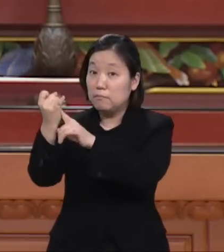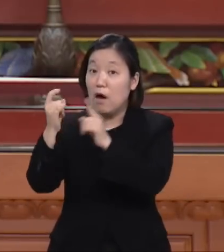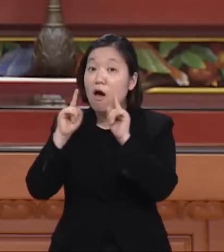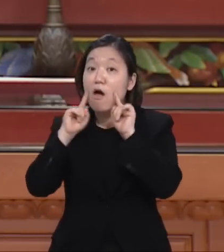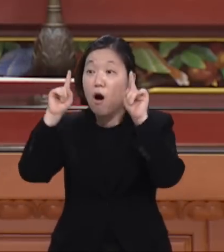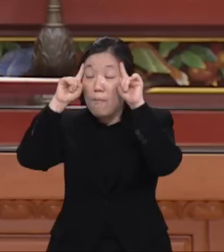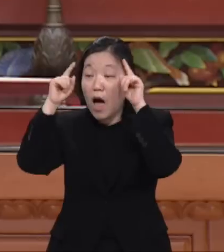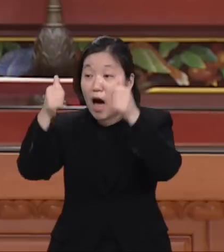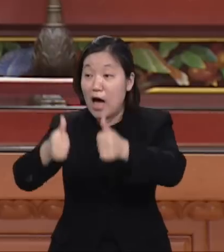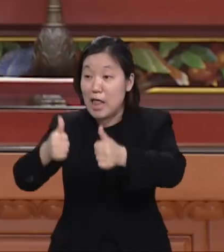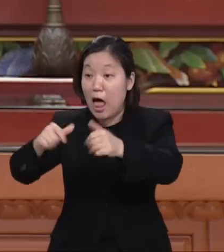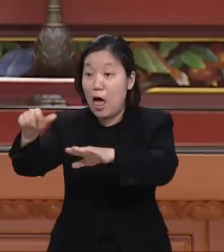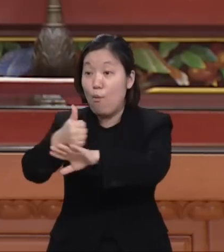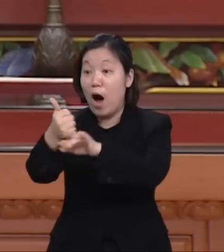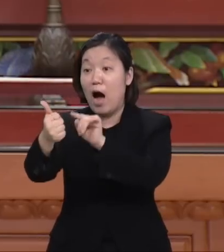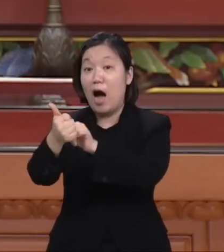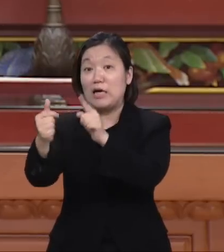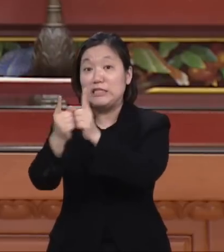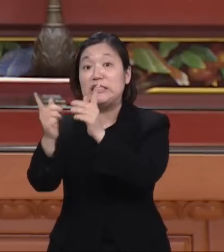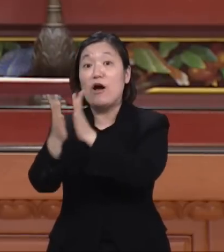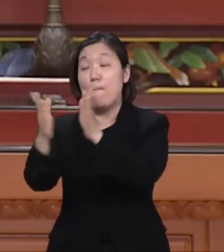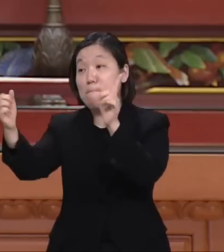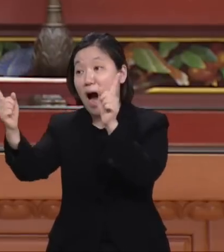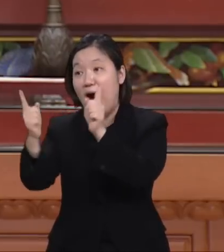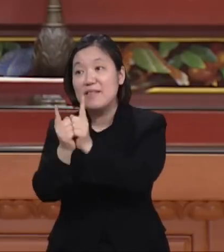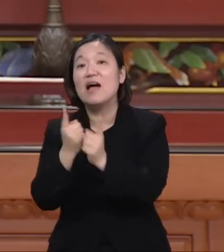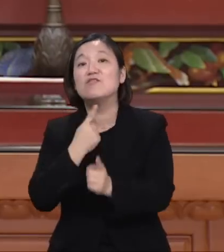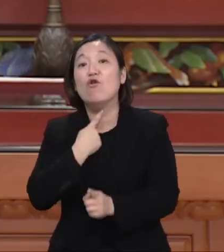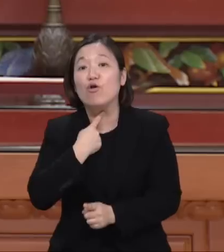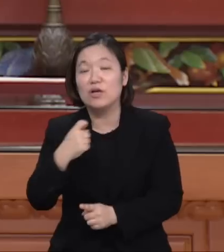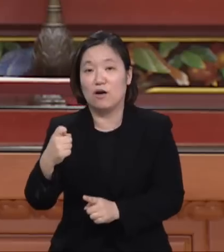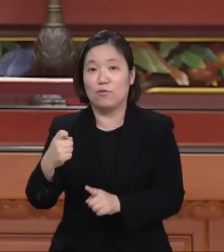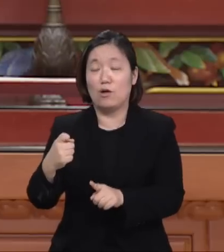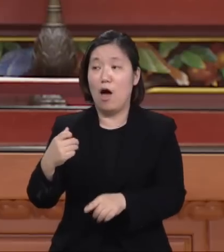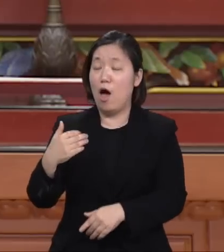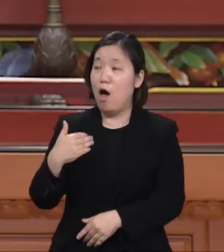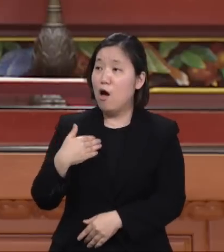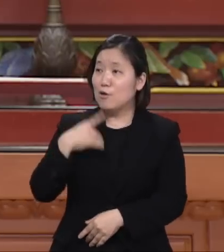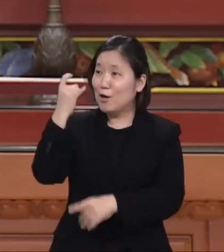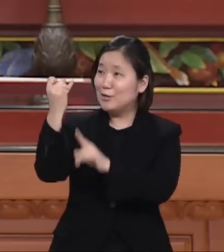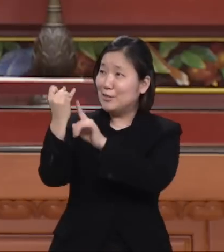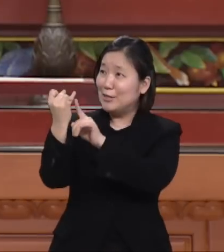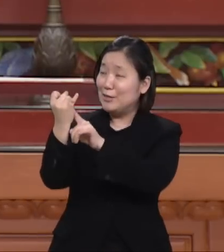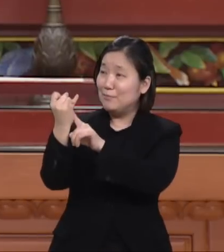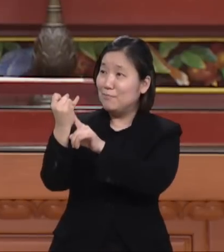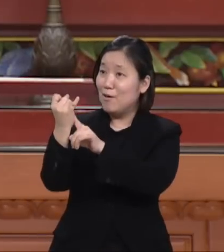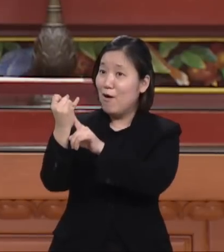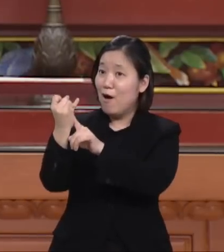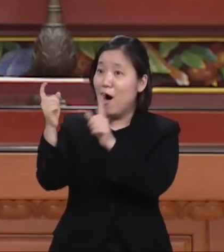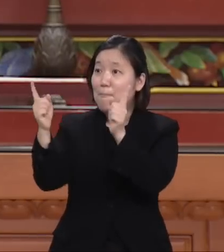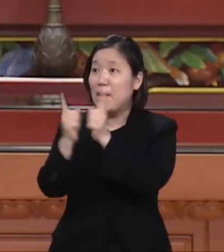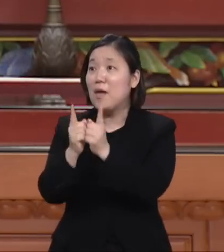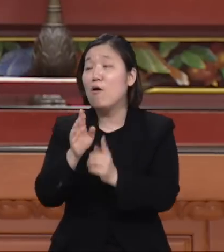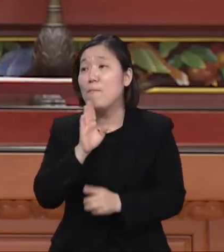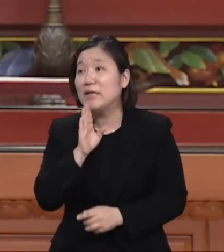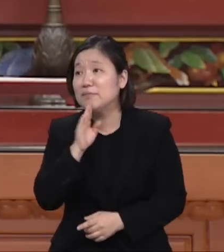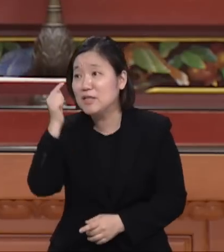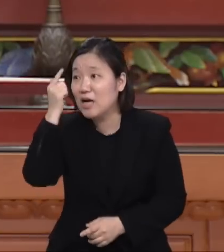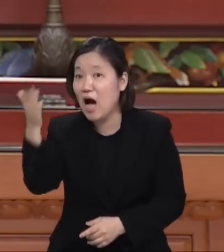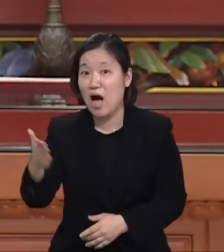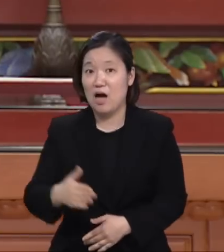제가 절대 스님 말을 못 믿는게 아니라 스님 정말 진실입니까